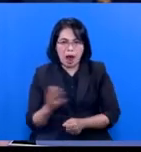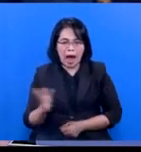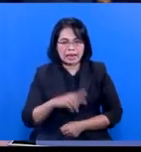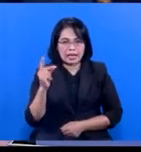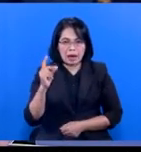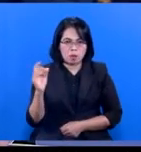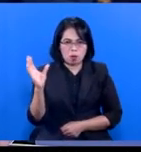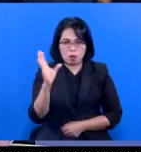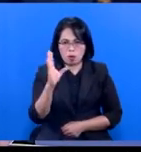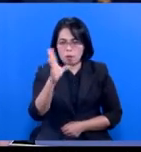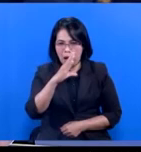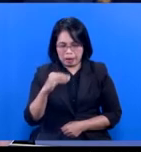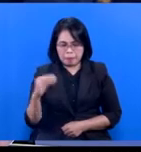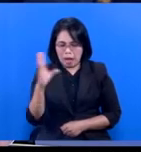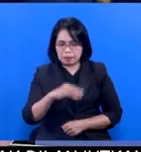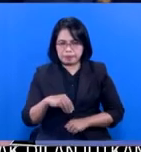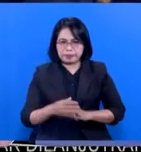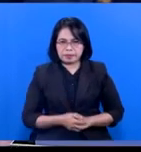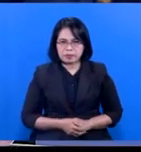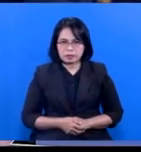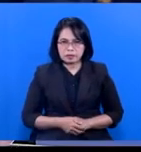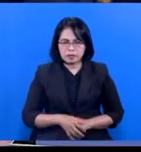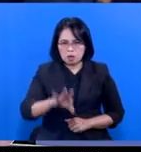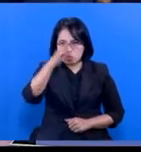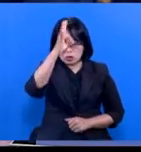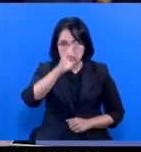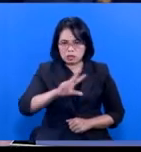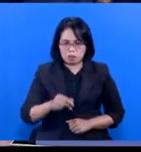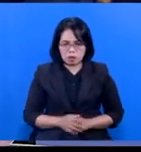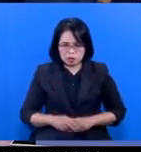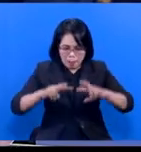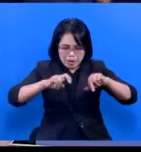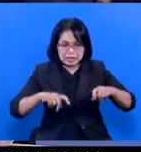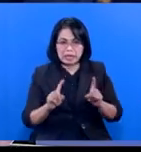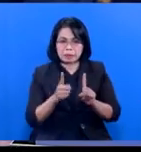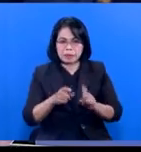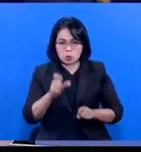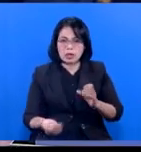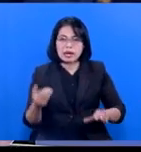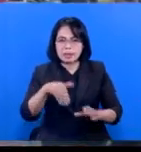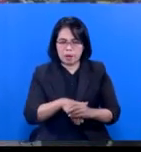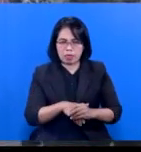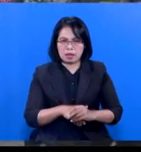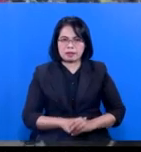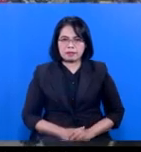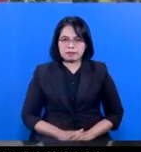Kapolsek Astana Anyar, Polda Jawa Barat juga memeriksa 11 anggota lainnya yang turut terlibat.